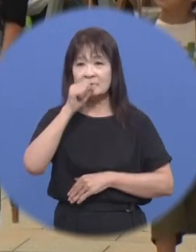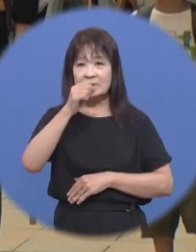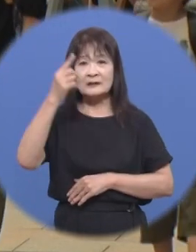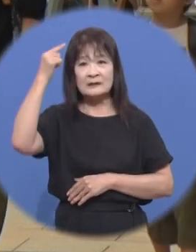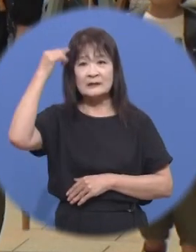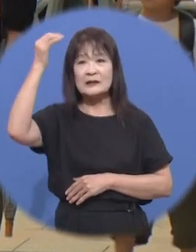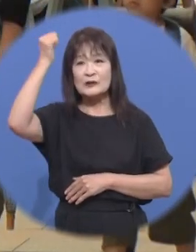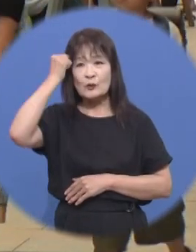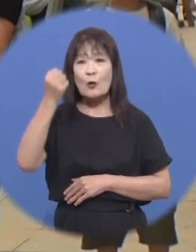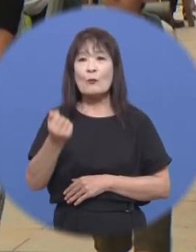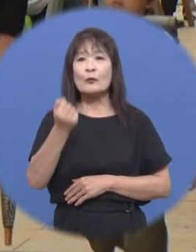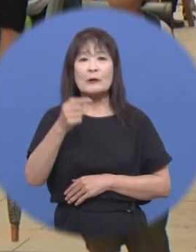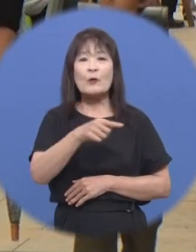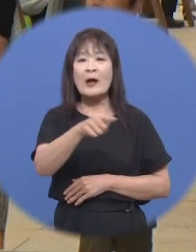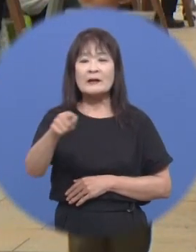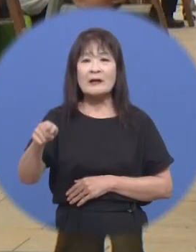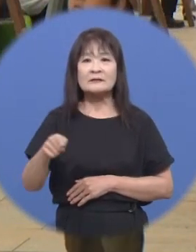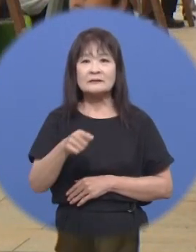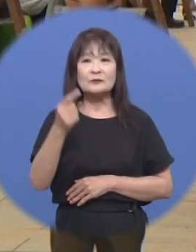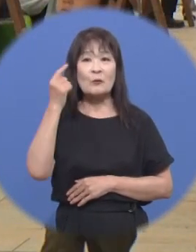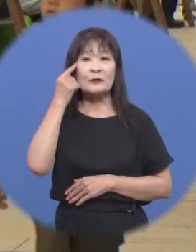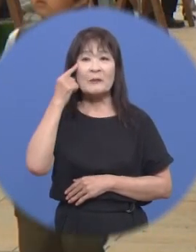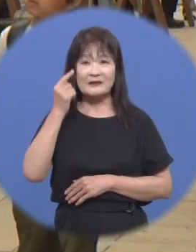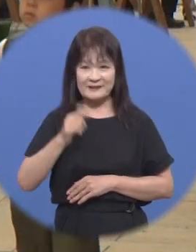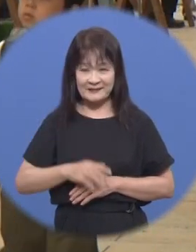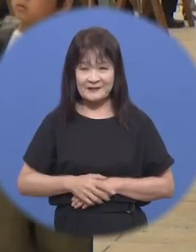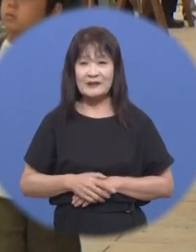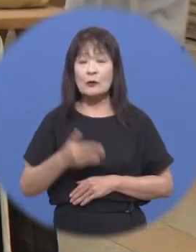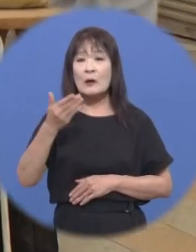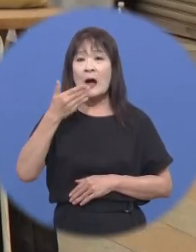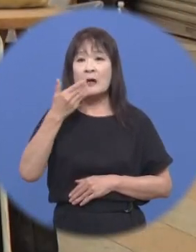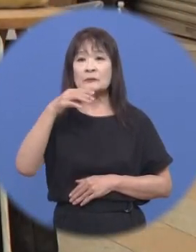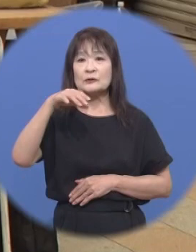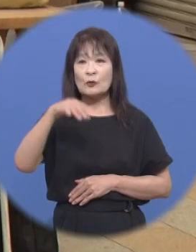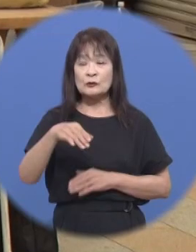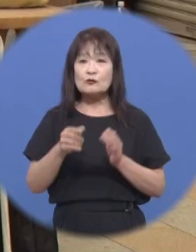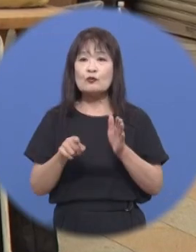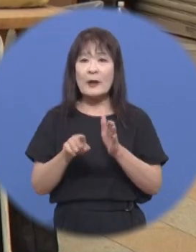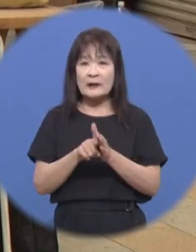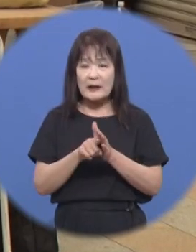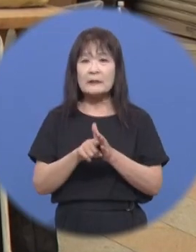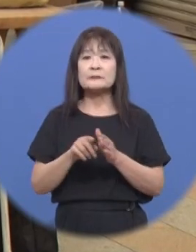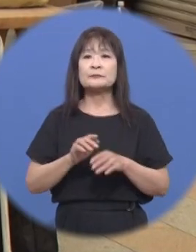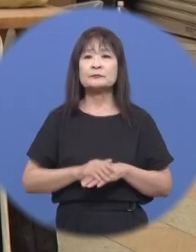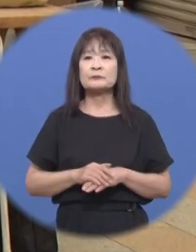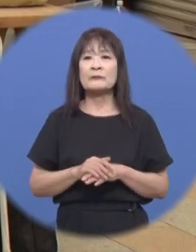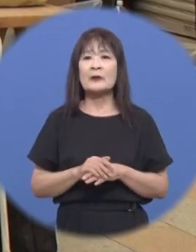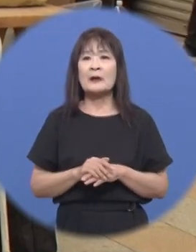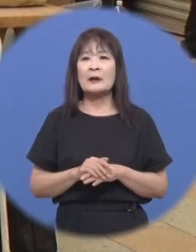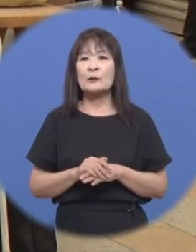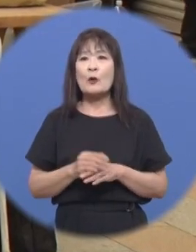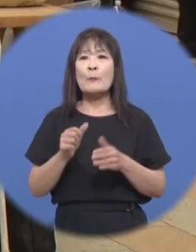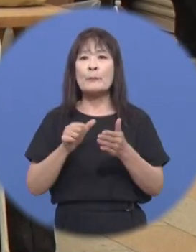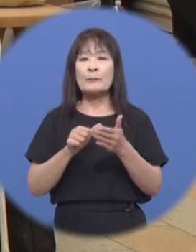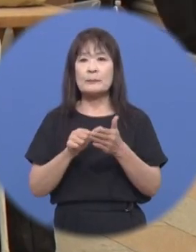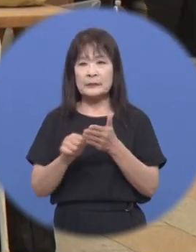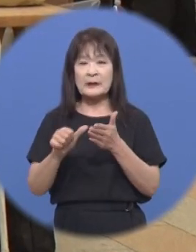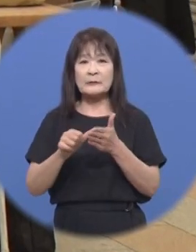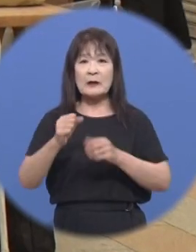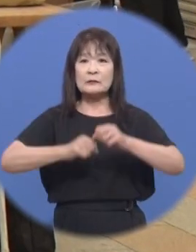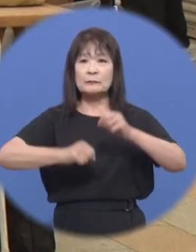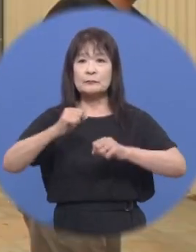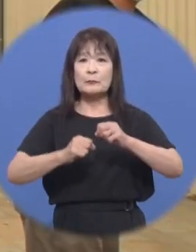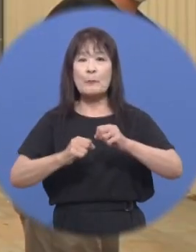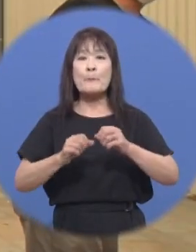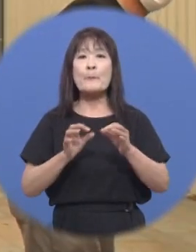を持ってもらえてるんじゃないかなと思ってます。このはじめ食堂に加えてですね、北村リメンバーマーケットというのも開催